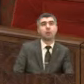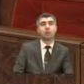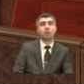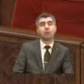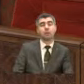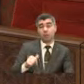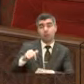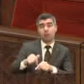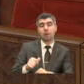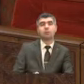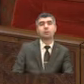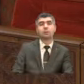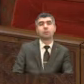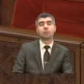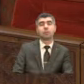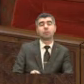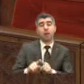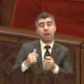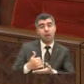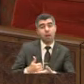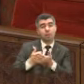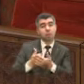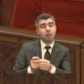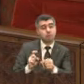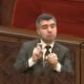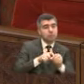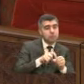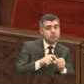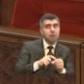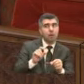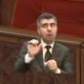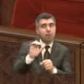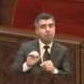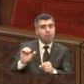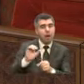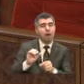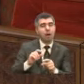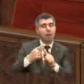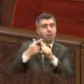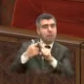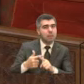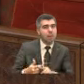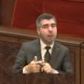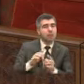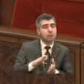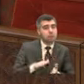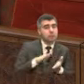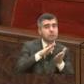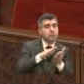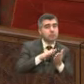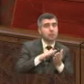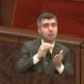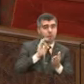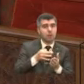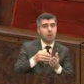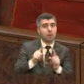وتقدم عبر شراكات دولية أو وطنية تقدم تمويلات مهمة، يقدر ماشي من الميزانية ديال الوزارة ولكن الوزارة هي